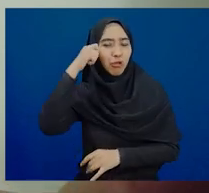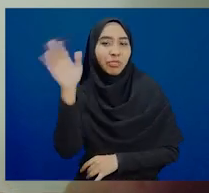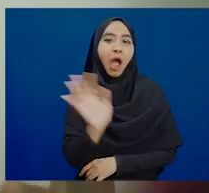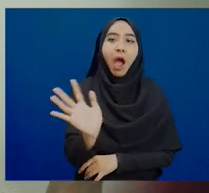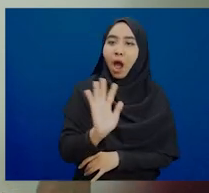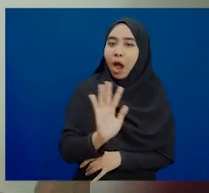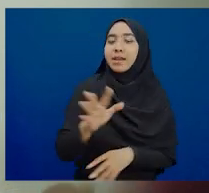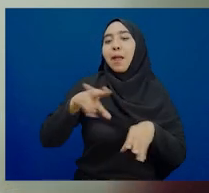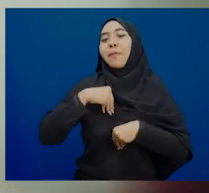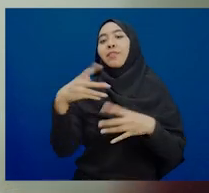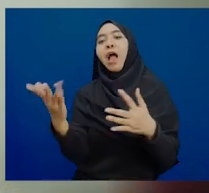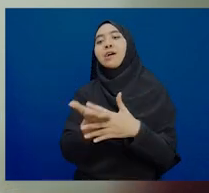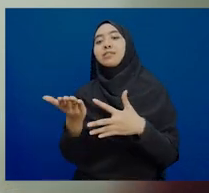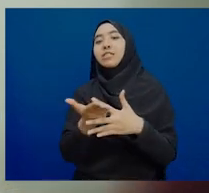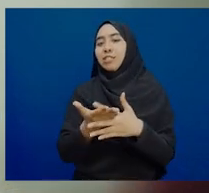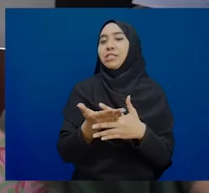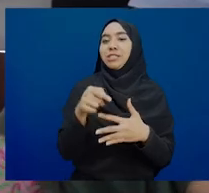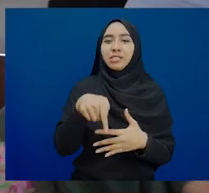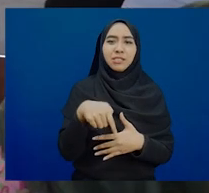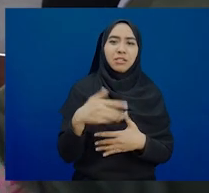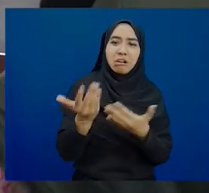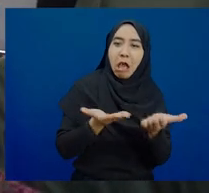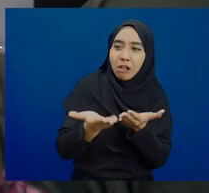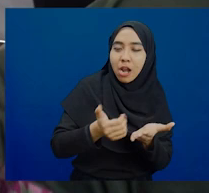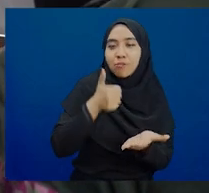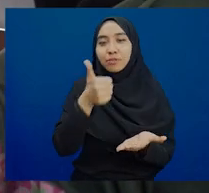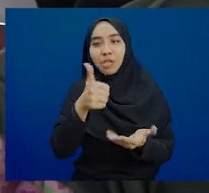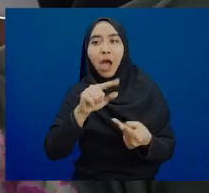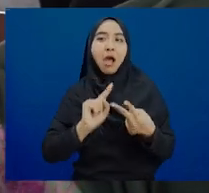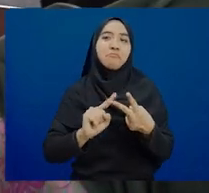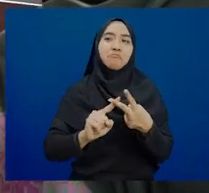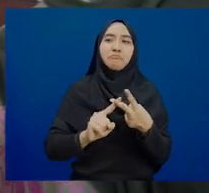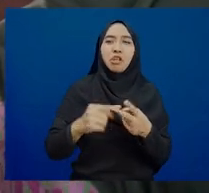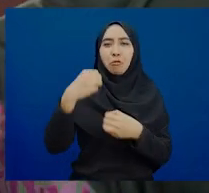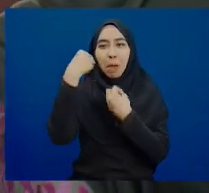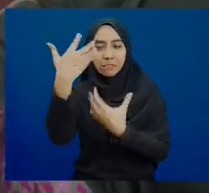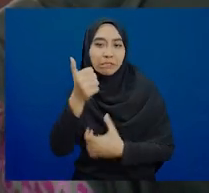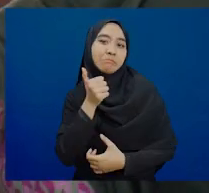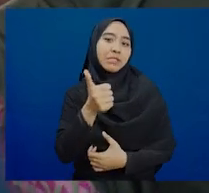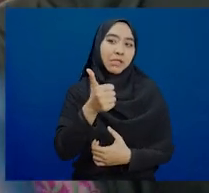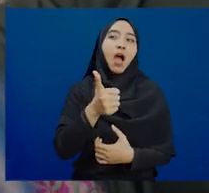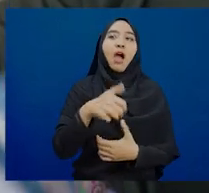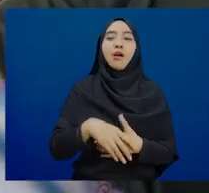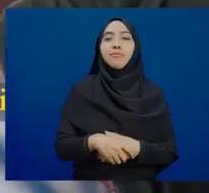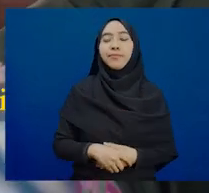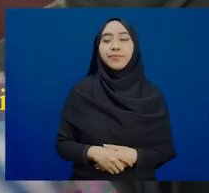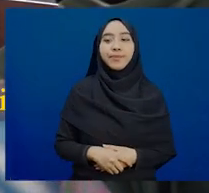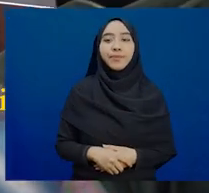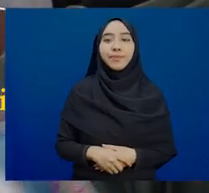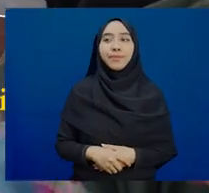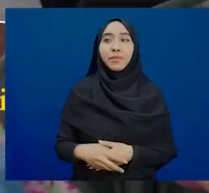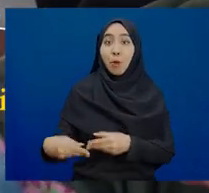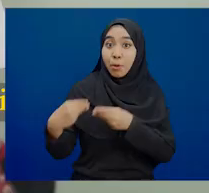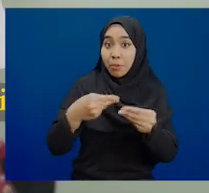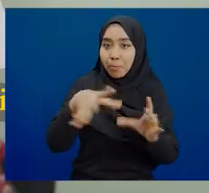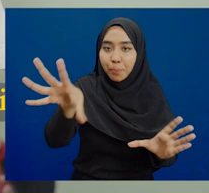kesulitan untuk mengakses. Mungkin ada pelayanan, mungkin perlu informasi, mungkin